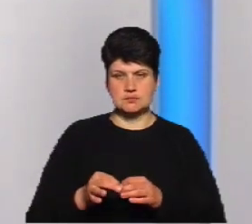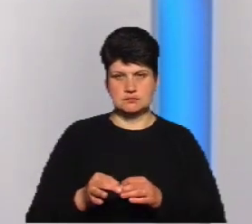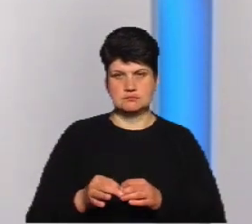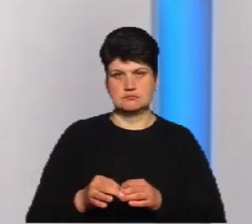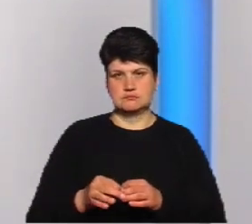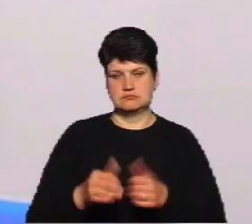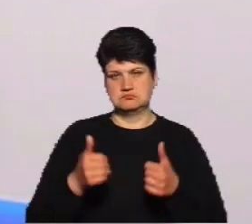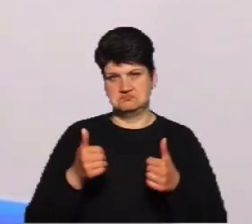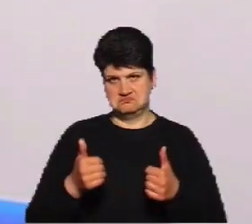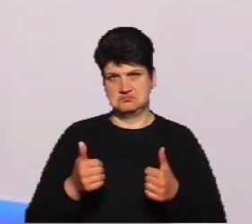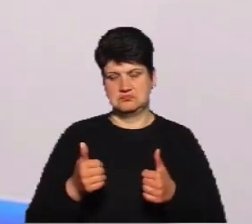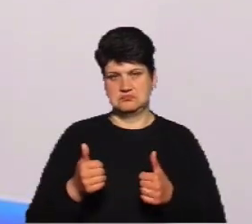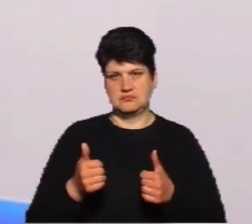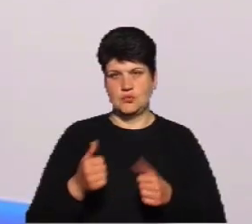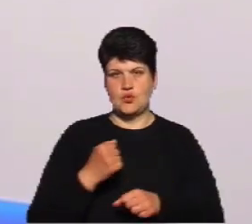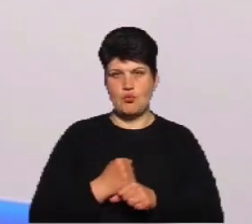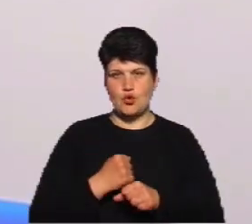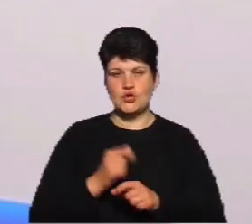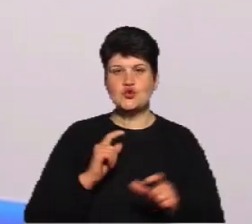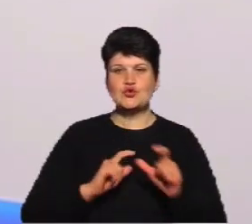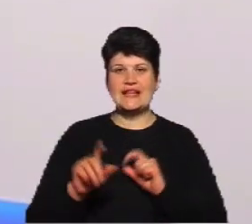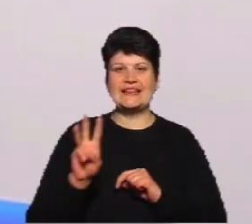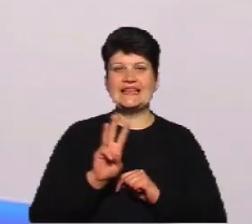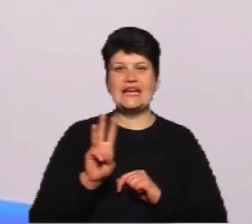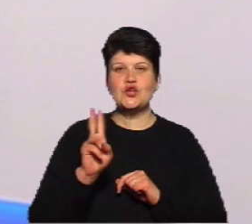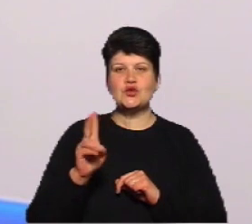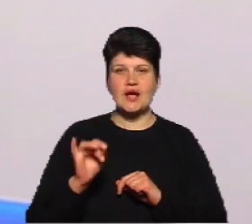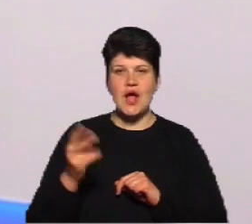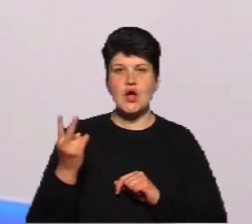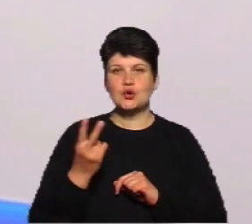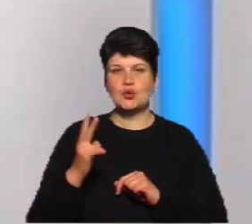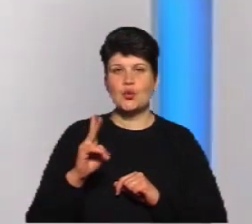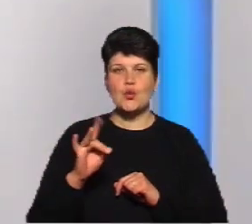курсової роботи студента-трієчника другого курсу.